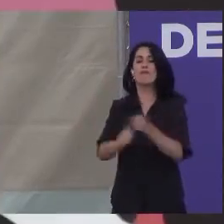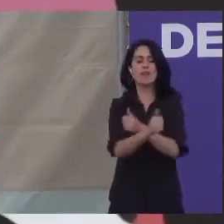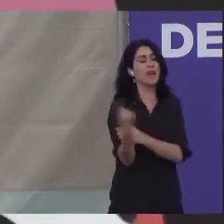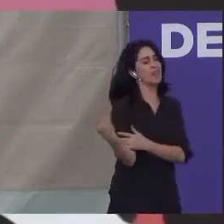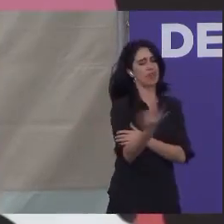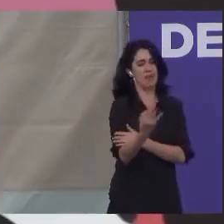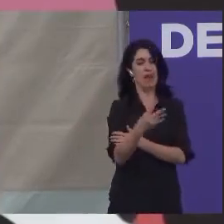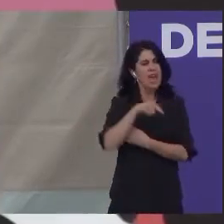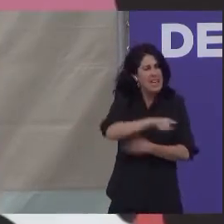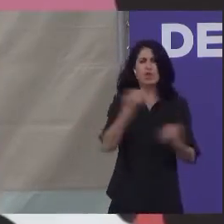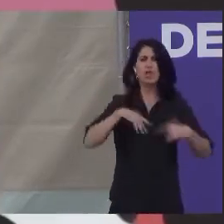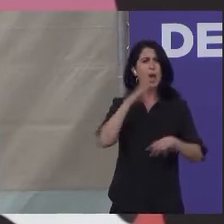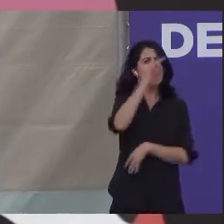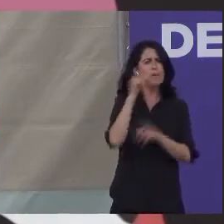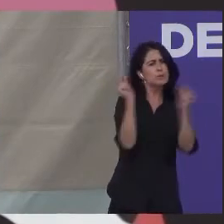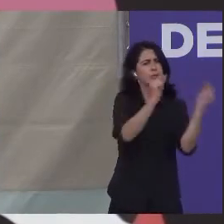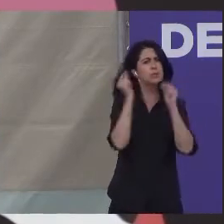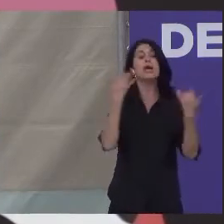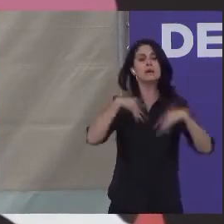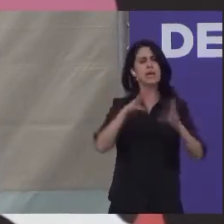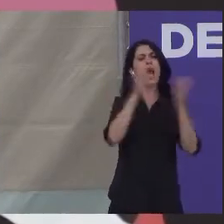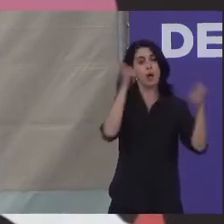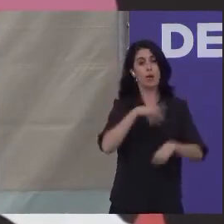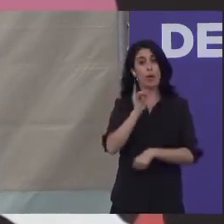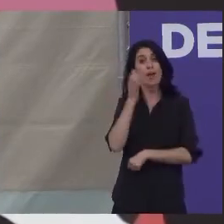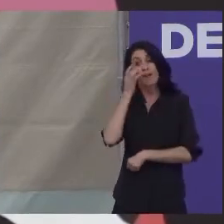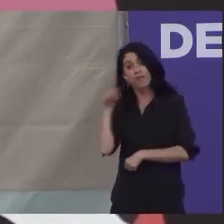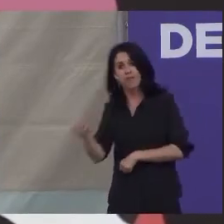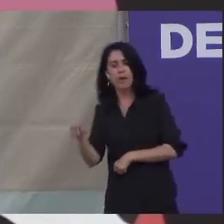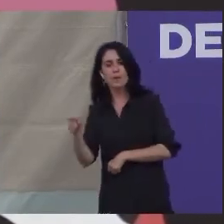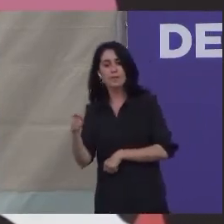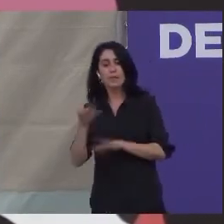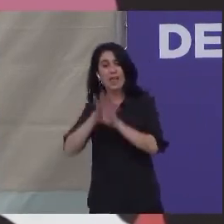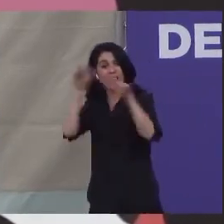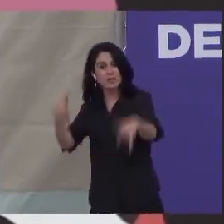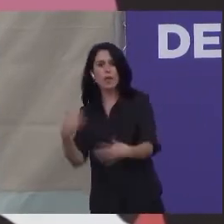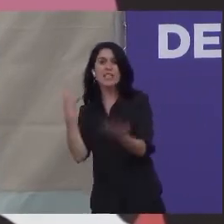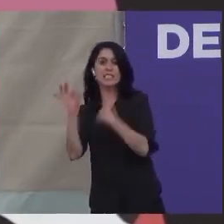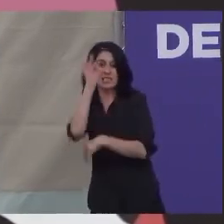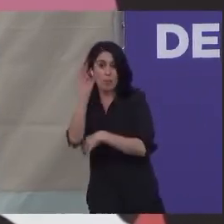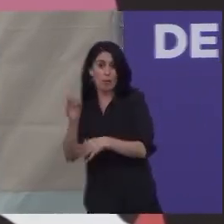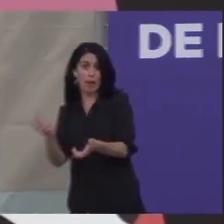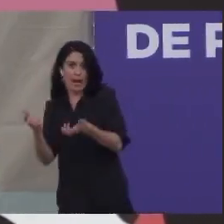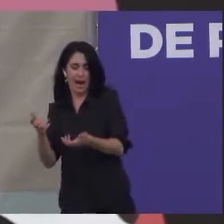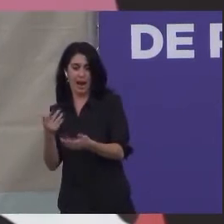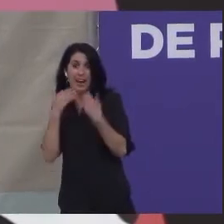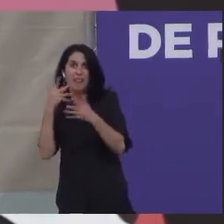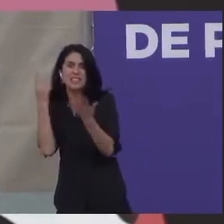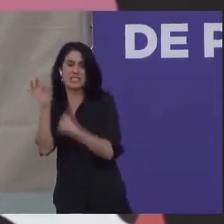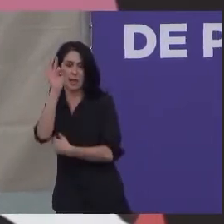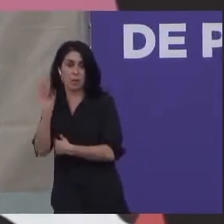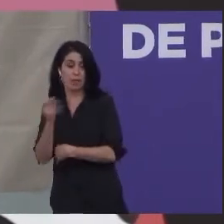en Podem, perquè el sistema d'esborda va ser votat en contra per un 60% dels inscrits. I fa no res, els inscrits i les inscrites del País